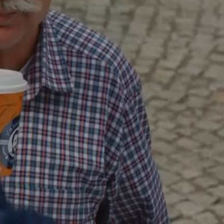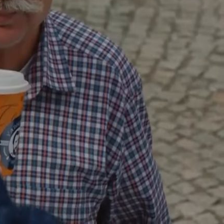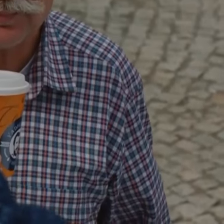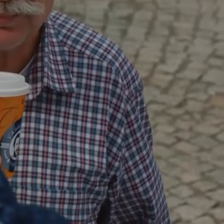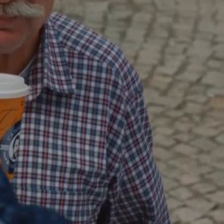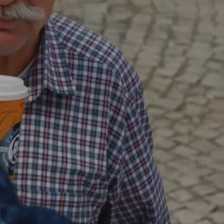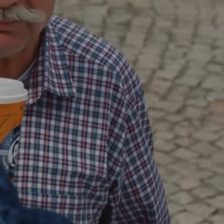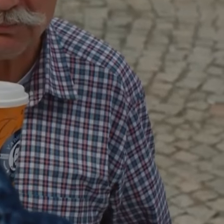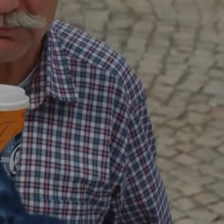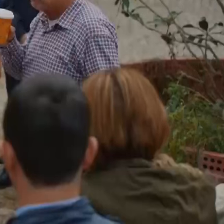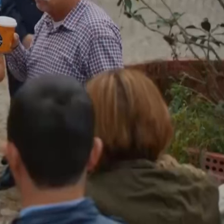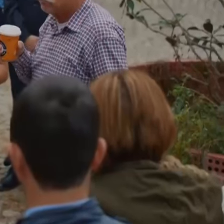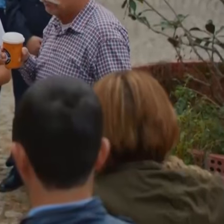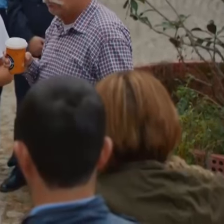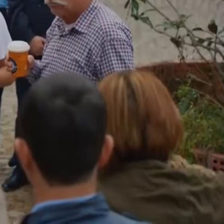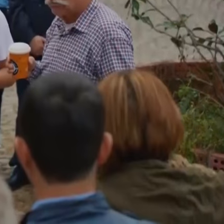Bir zoraki yuttu.